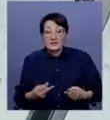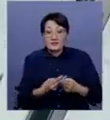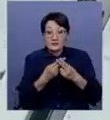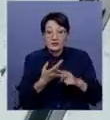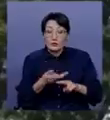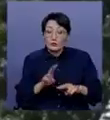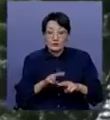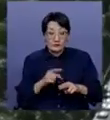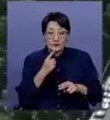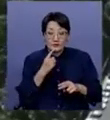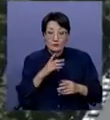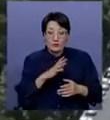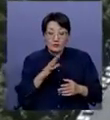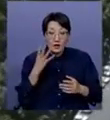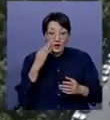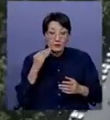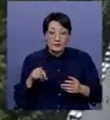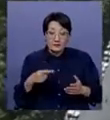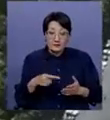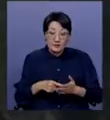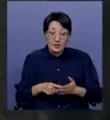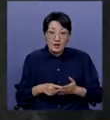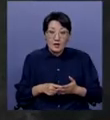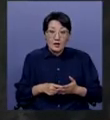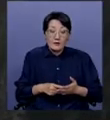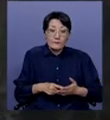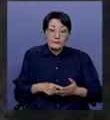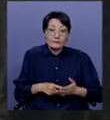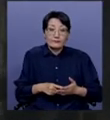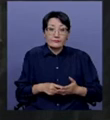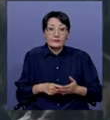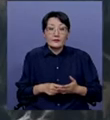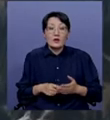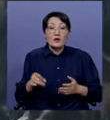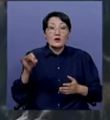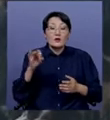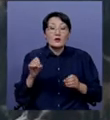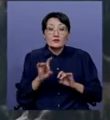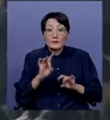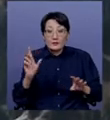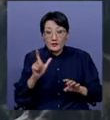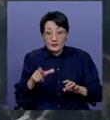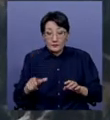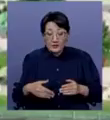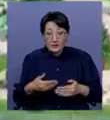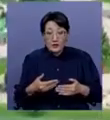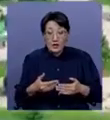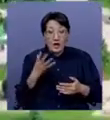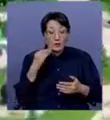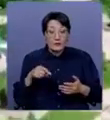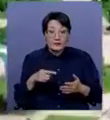болды әрине. Алматы ол арыстардың ізі қалған жер, Алматы ол